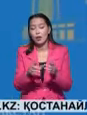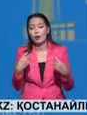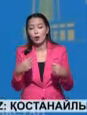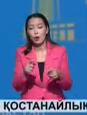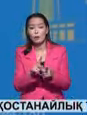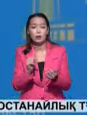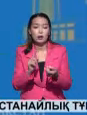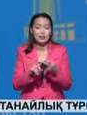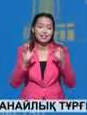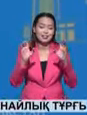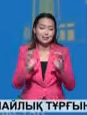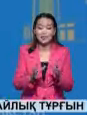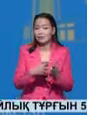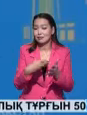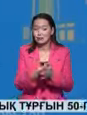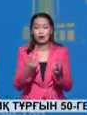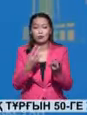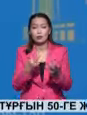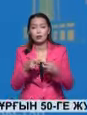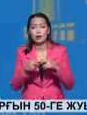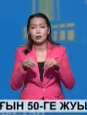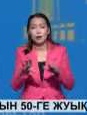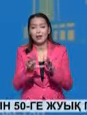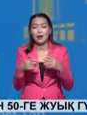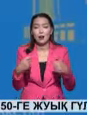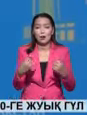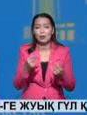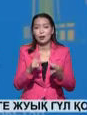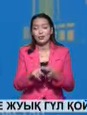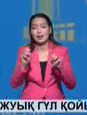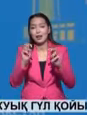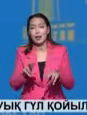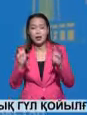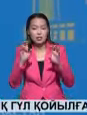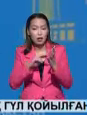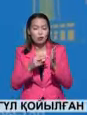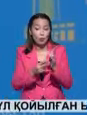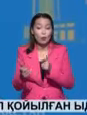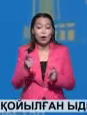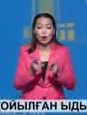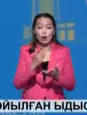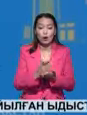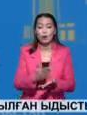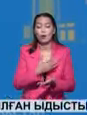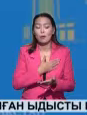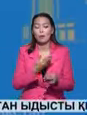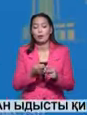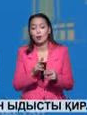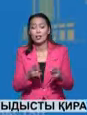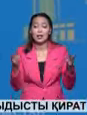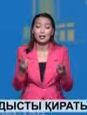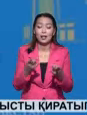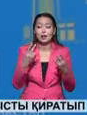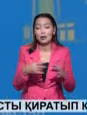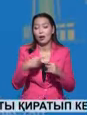қатысты заңда әлі де жетілдірмекпіз. Мәселен, электронды саудаға қатысты арнайы заң жобасын қарастырып жатырмыз. Бұл бізге керек пе, жоқ па,